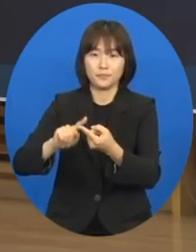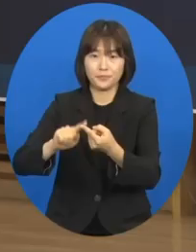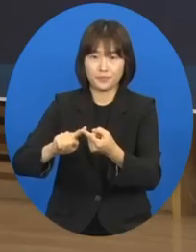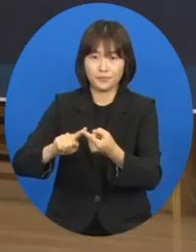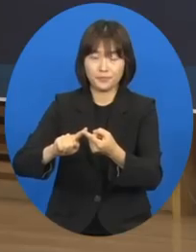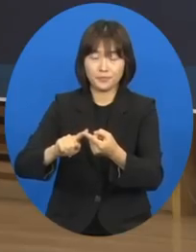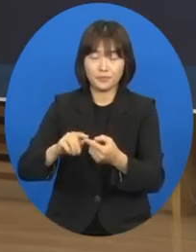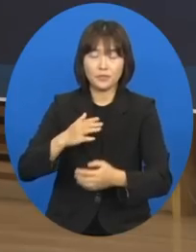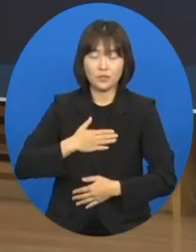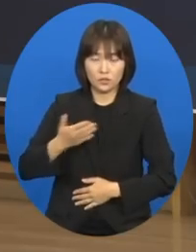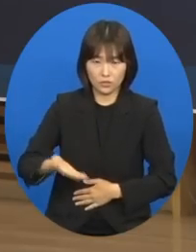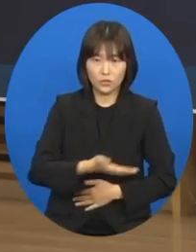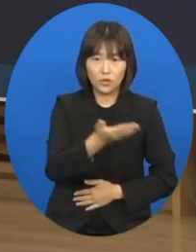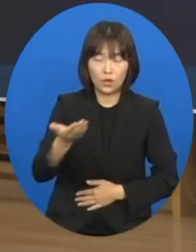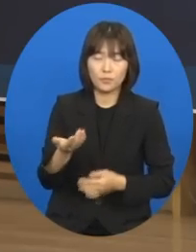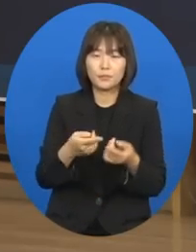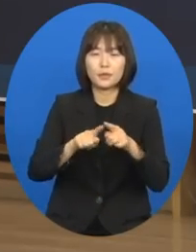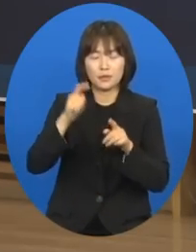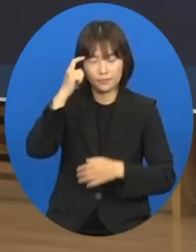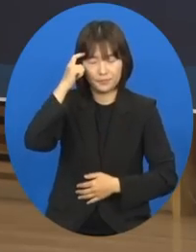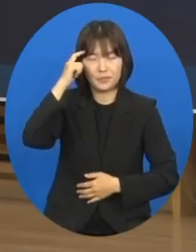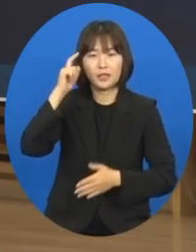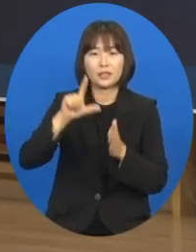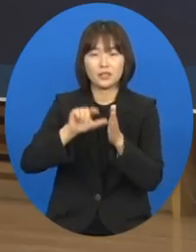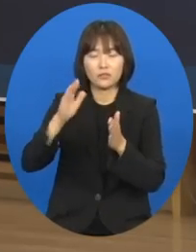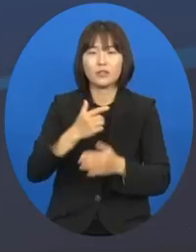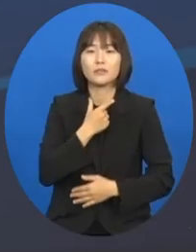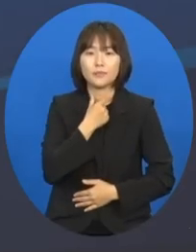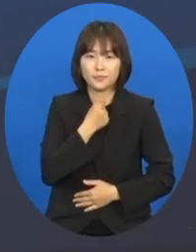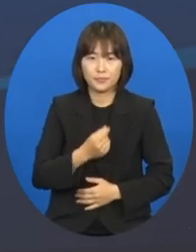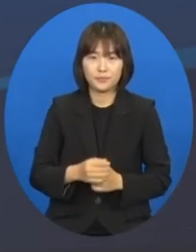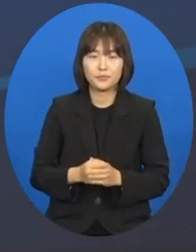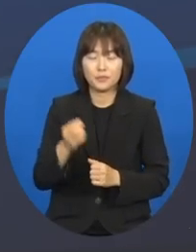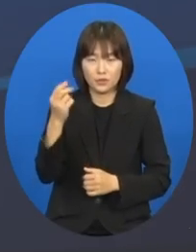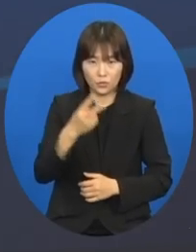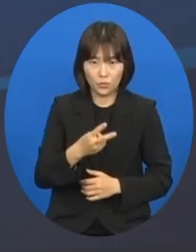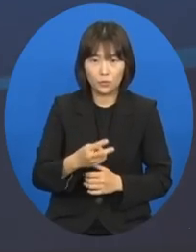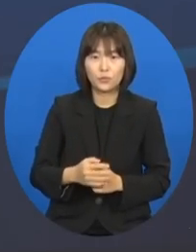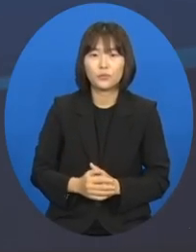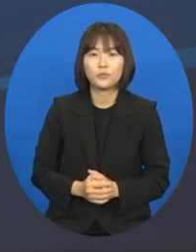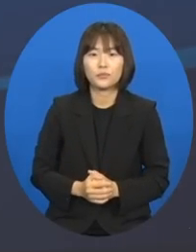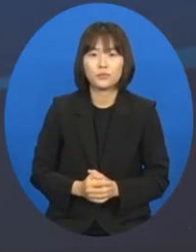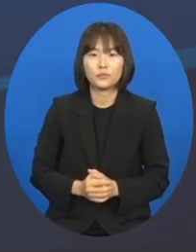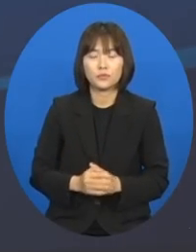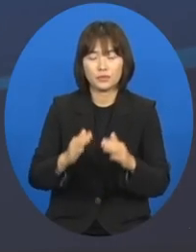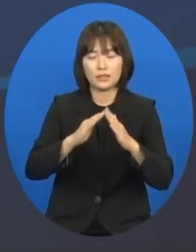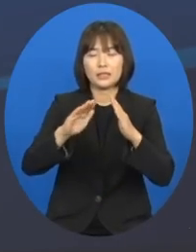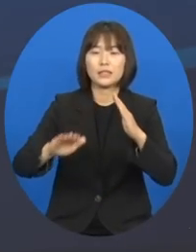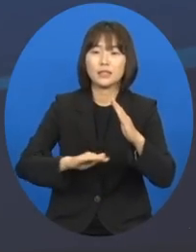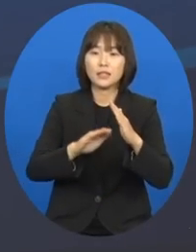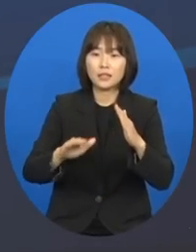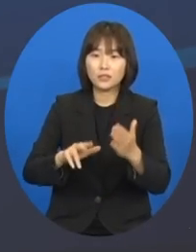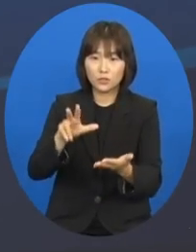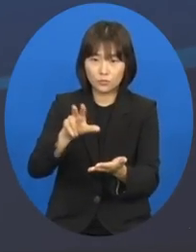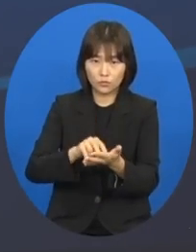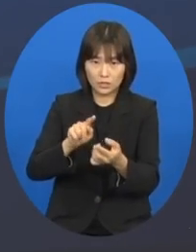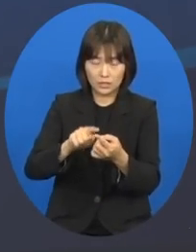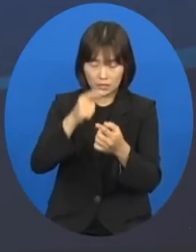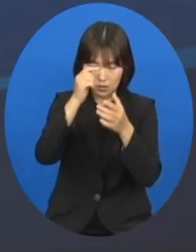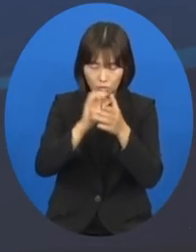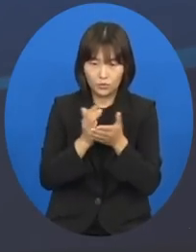저와 여러분이 함께 깨닫는 시간이 되기를 바라고 또 한 가지는 우리가 가정의 문제를 놓고 기도할